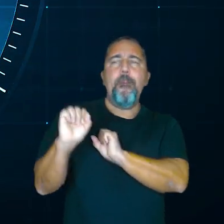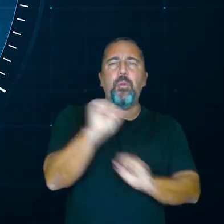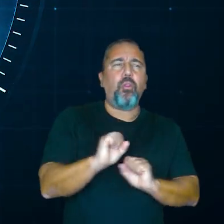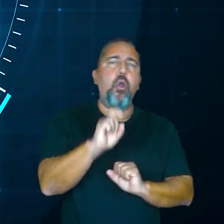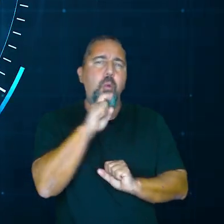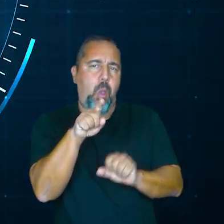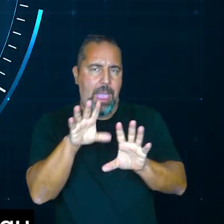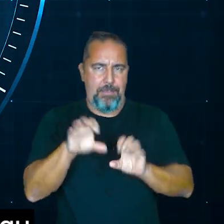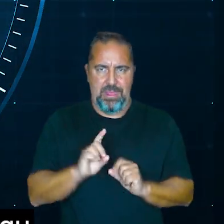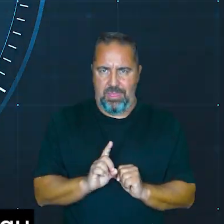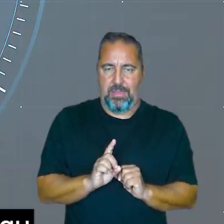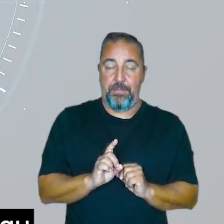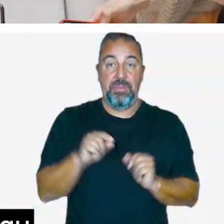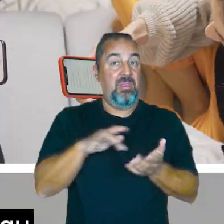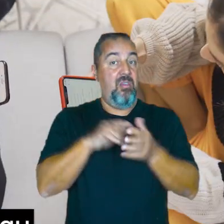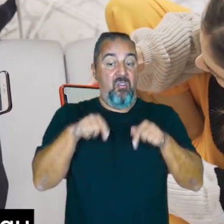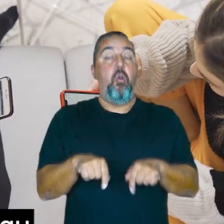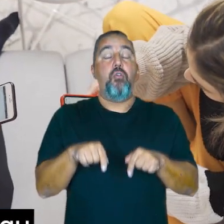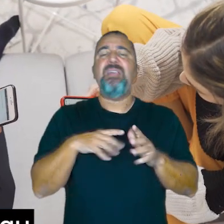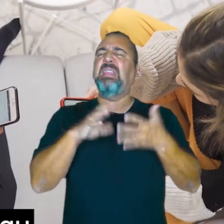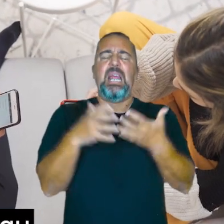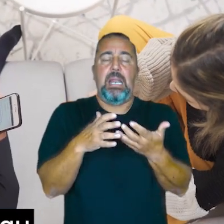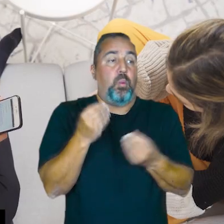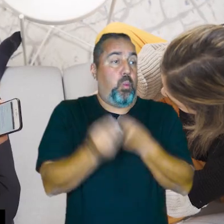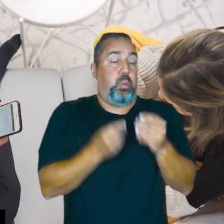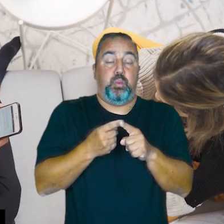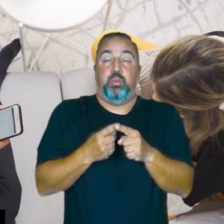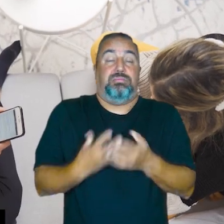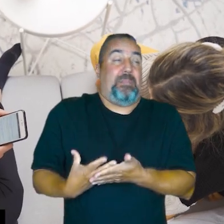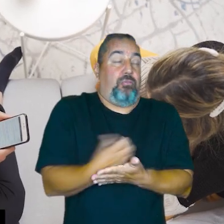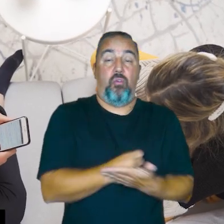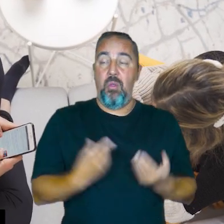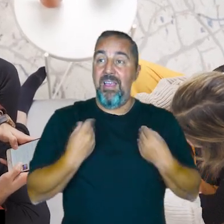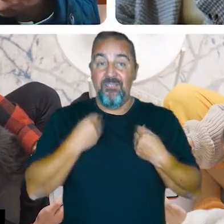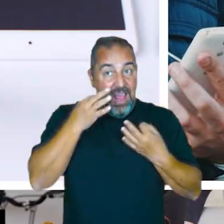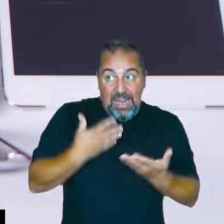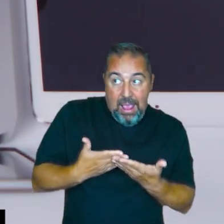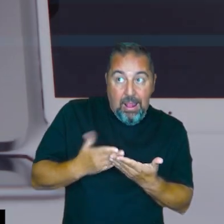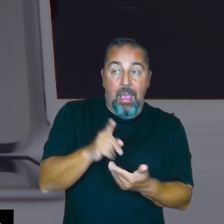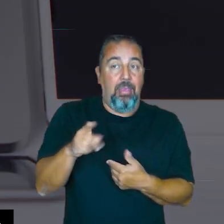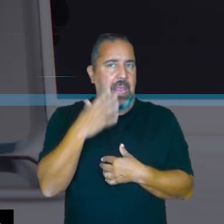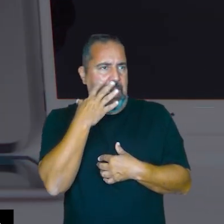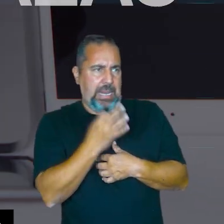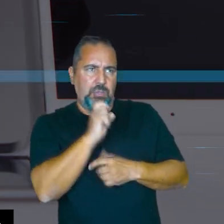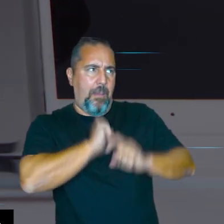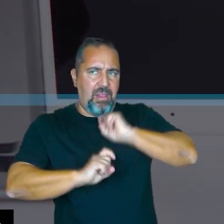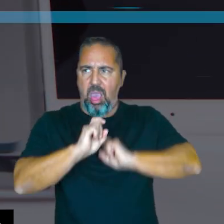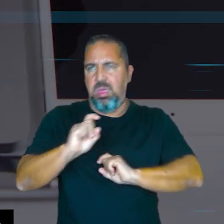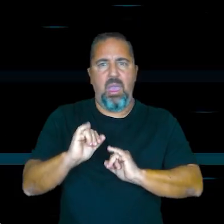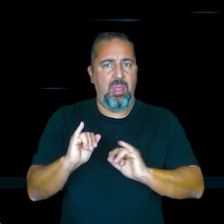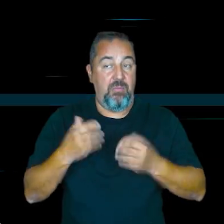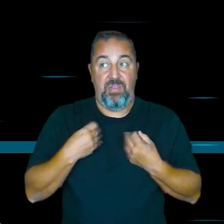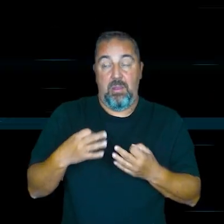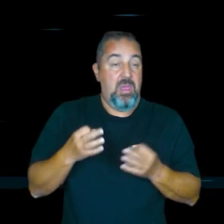babestu ikas dezazun. Gaur egun, ia denetarako erabiltzen dugu internet, eta bizitza errealean bezala, arriskuak eta